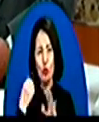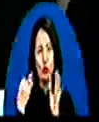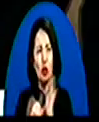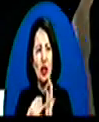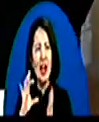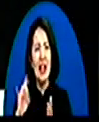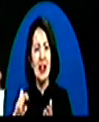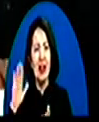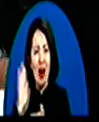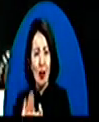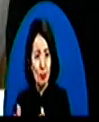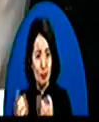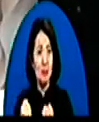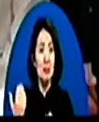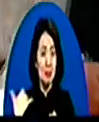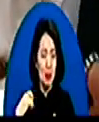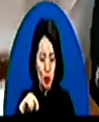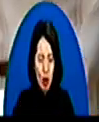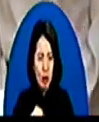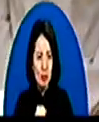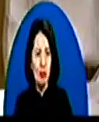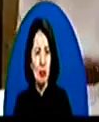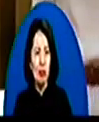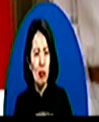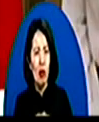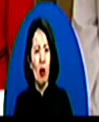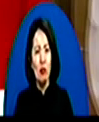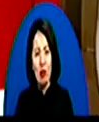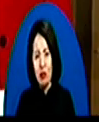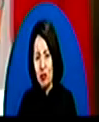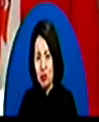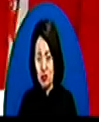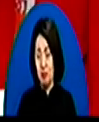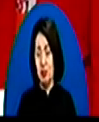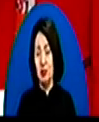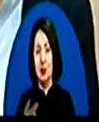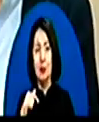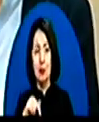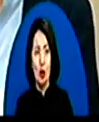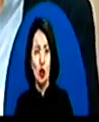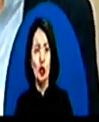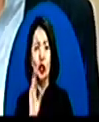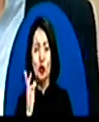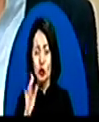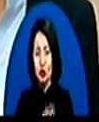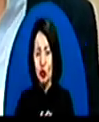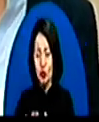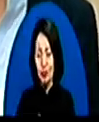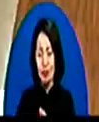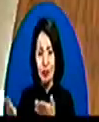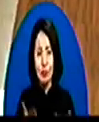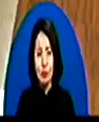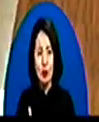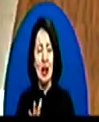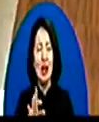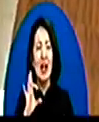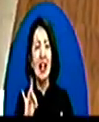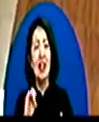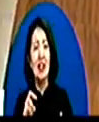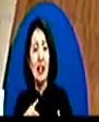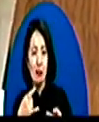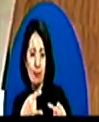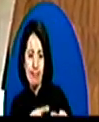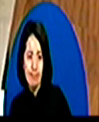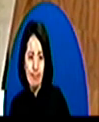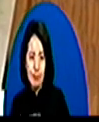худалдаж авсан байдаг. Одоо ажиллаж байгаа нь хуучирч ихэнх нь эвдрэл гэмтэлд оржээ. Энэ удаагийн суурин дижитал эрэнтгийн аппаратууд нь орчин үеийн олон